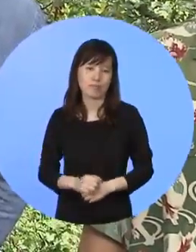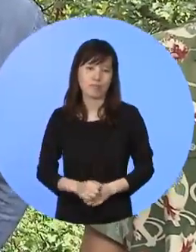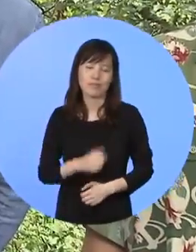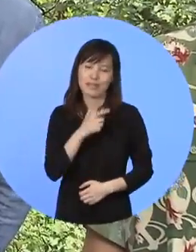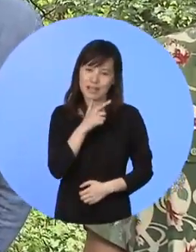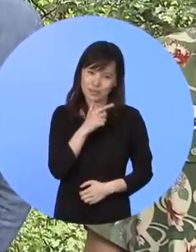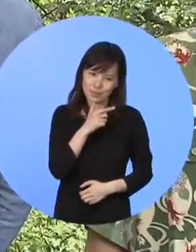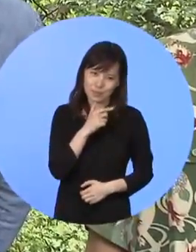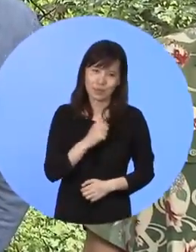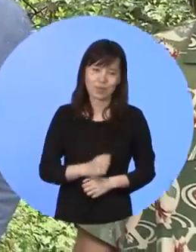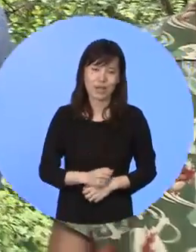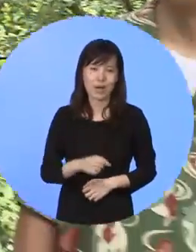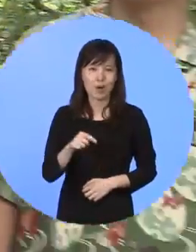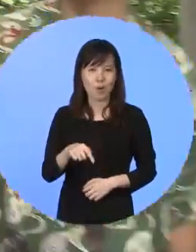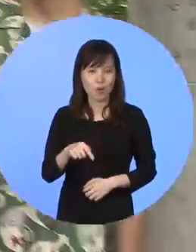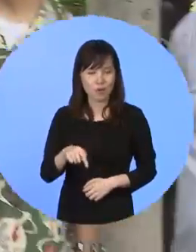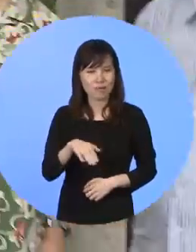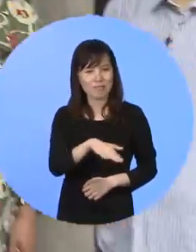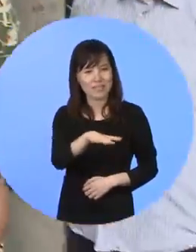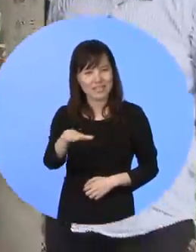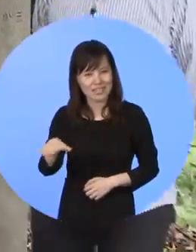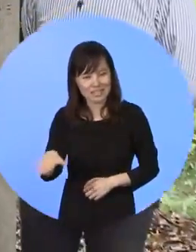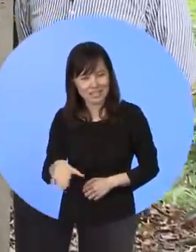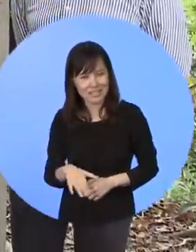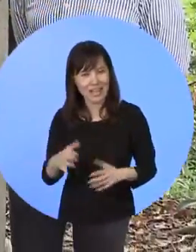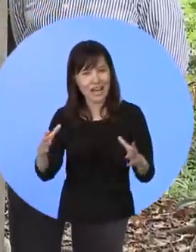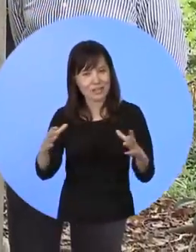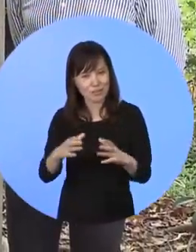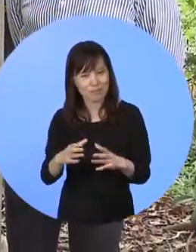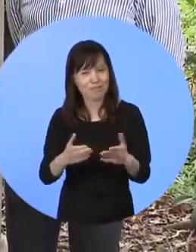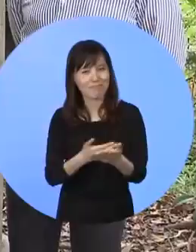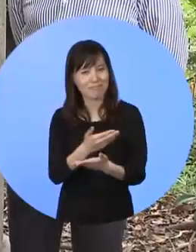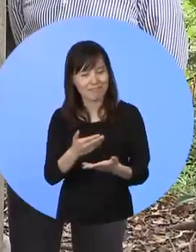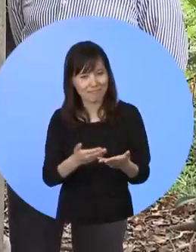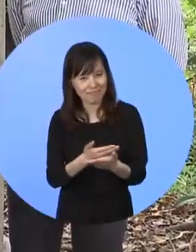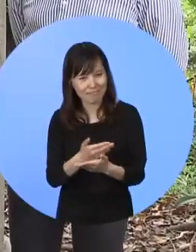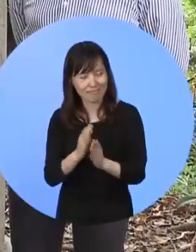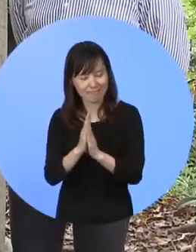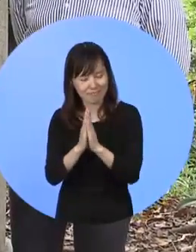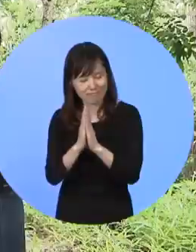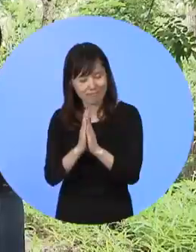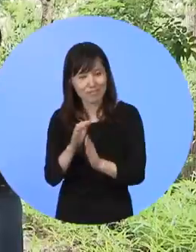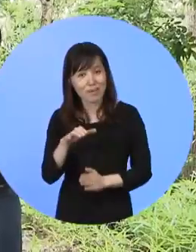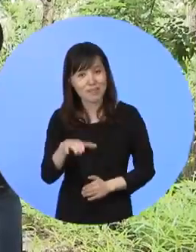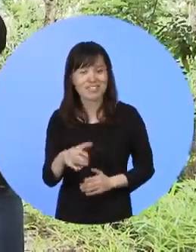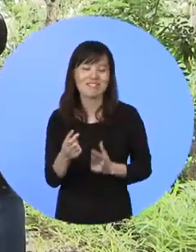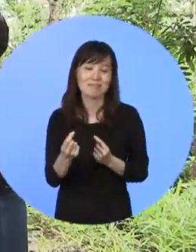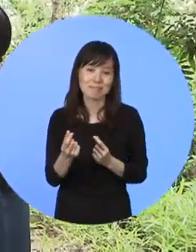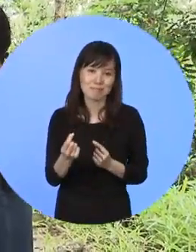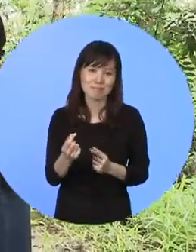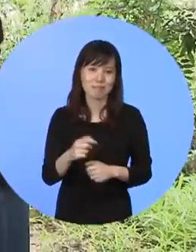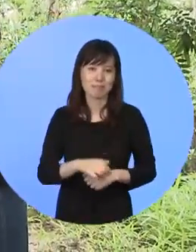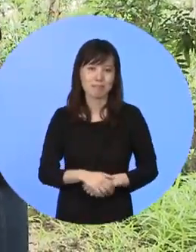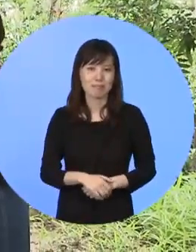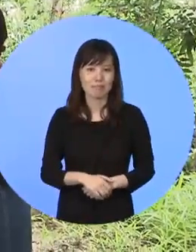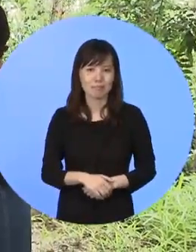ですね、はい、じゃあここもたくさんの方々の、憩いのというか、 そうですね、 信仰の場所になってたんですね、